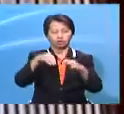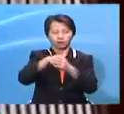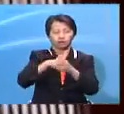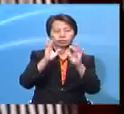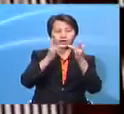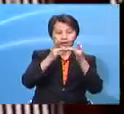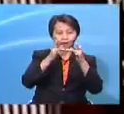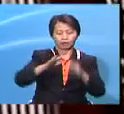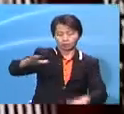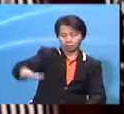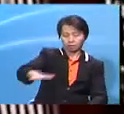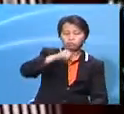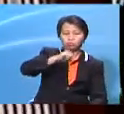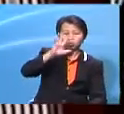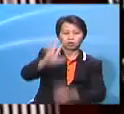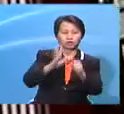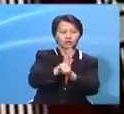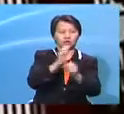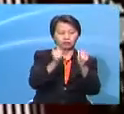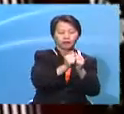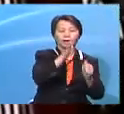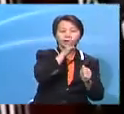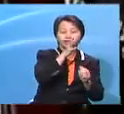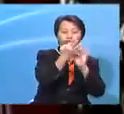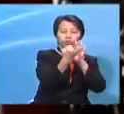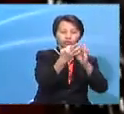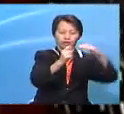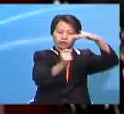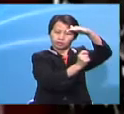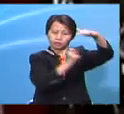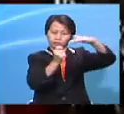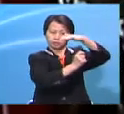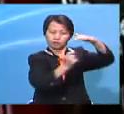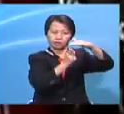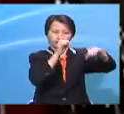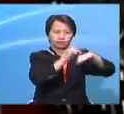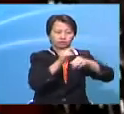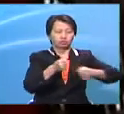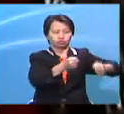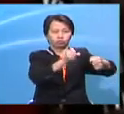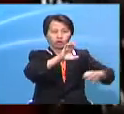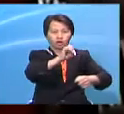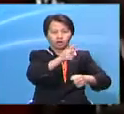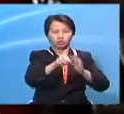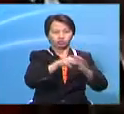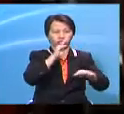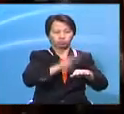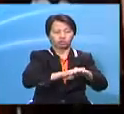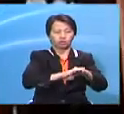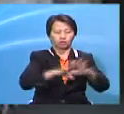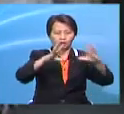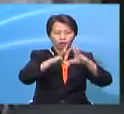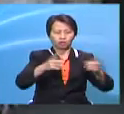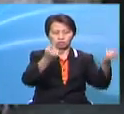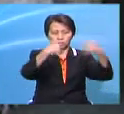sosial kanak-kanak berusia 5 tahun itu bersama ibunya di hadapan Tadika cekak bahasa di sungai cual ketika ditangani